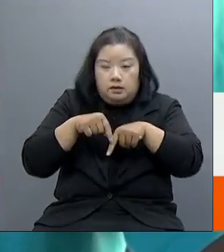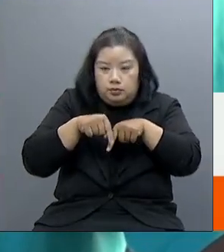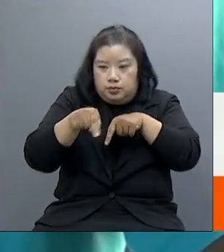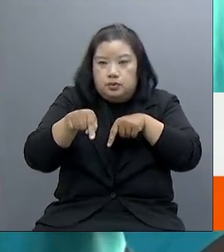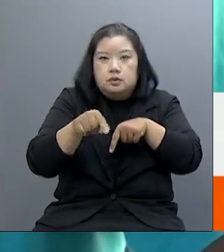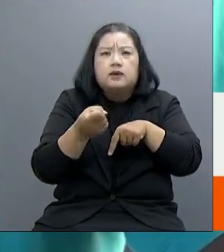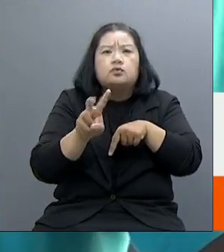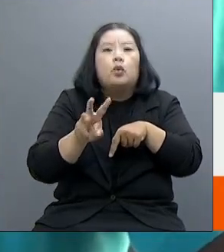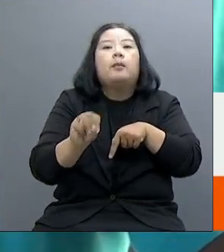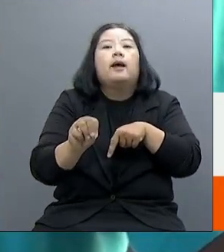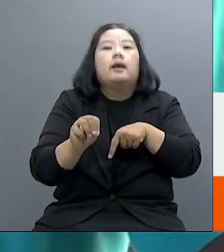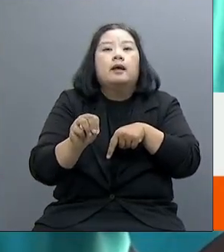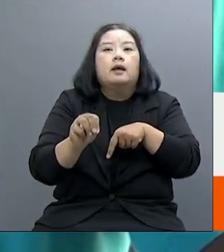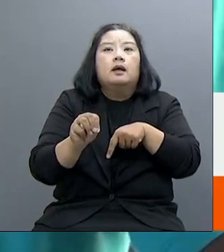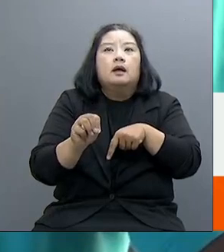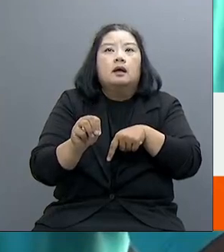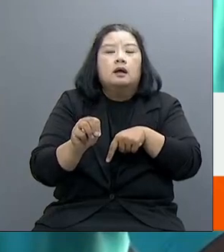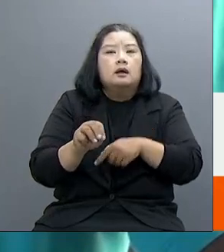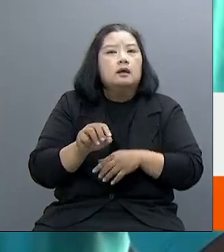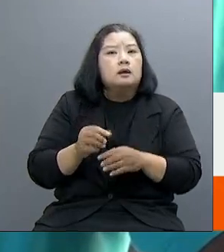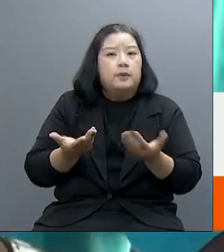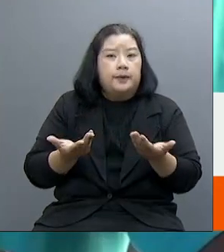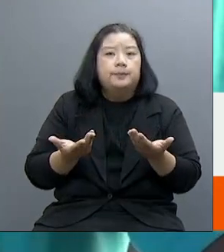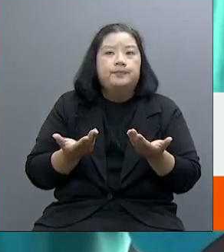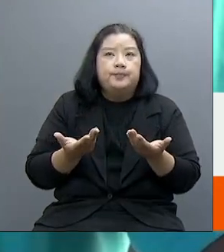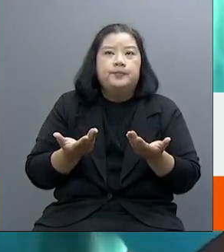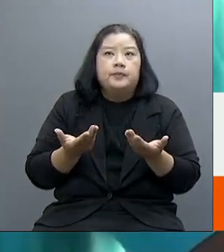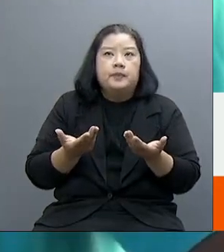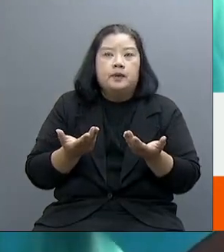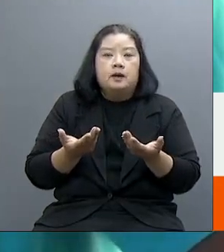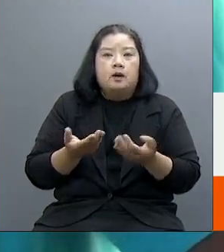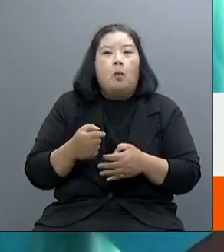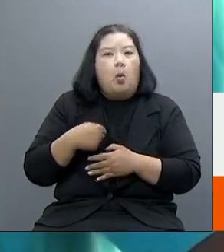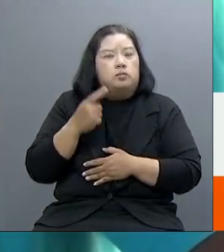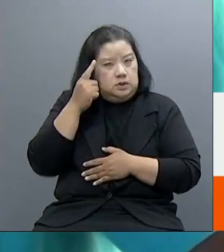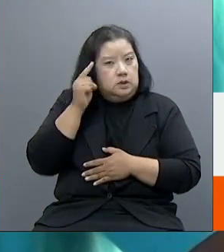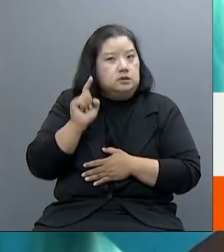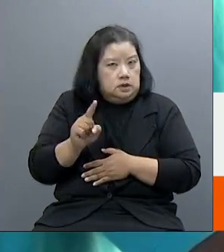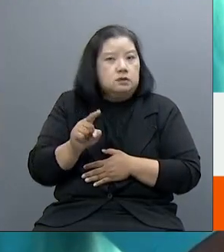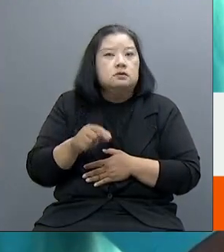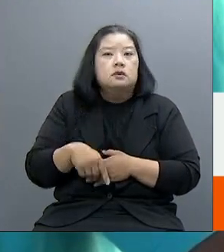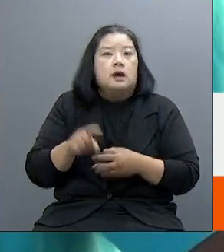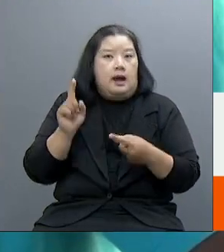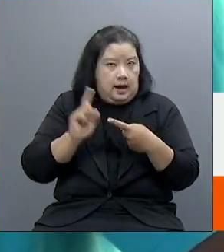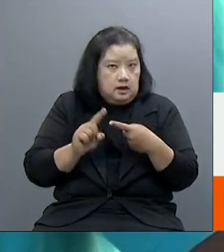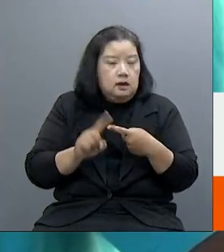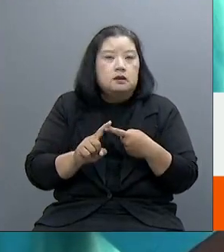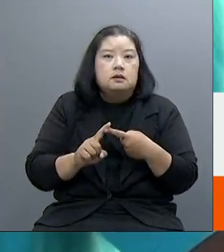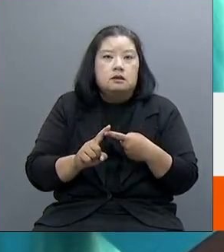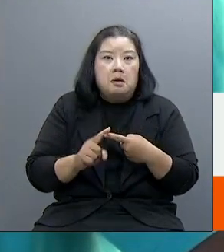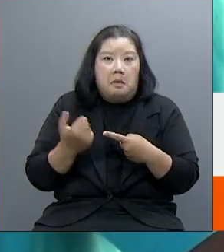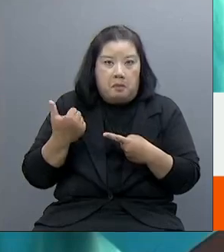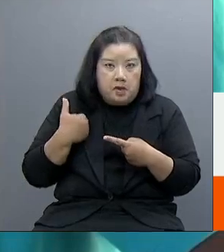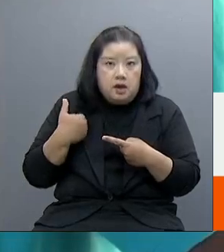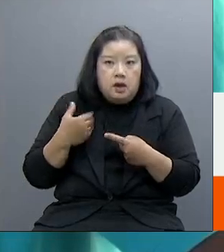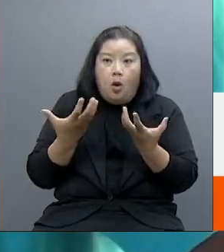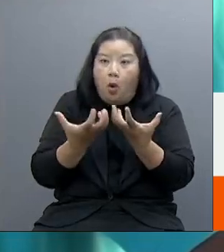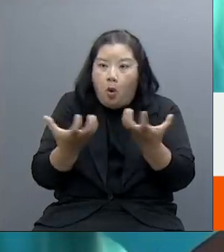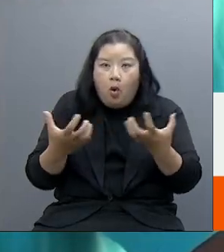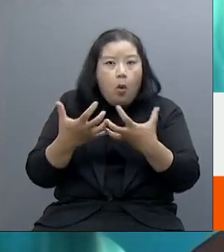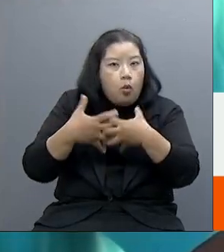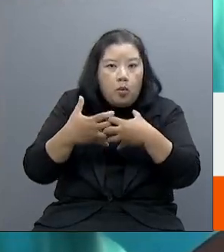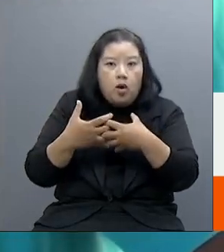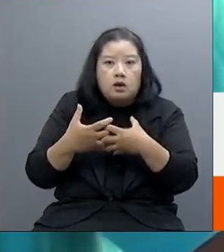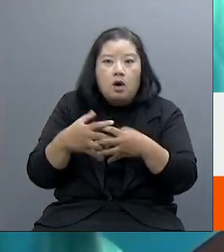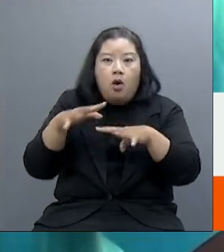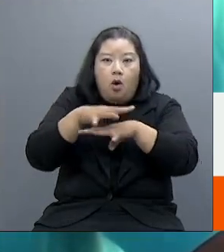ไมล์ใช่ไหมเรื่องพวกนี้เนี่ยเป็นเรื่องสองเรื่องเรื่องที่หนึ่งคือปล่อยให้มีเครื่องมือทำการประมงแบบทำลายล้